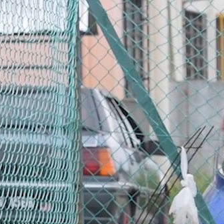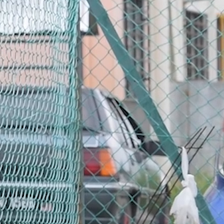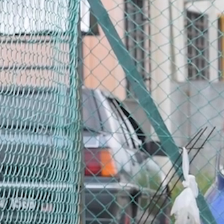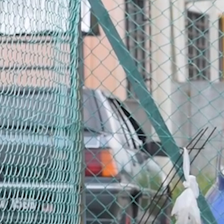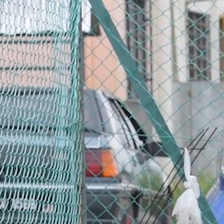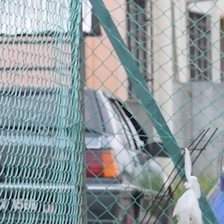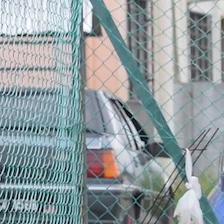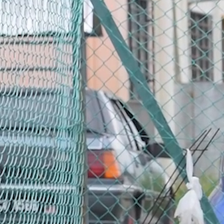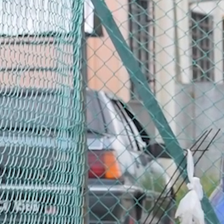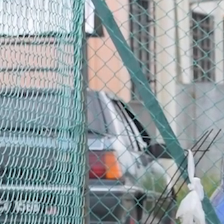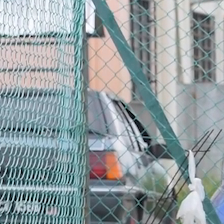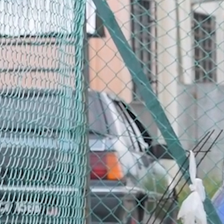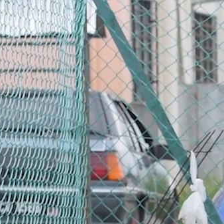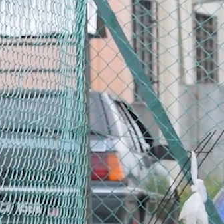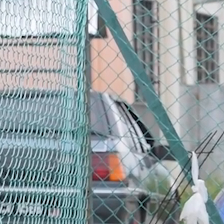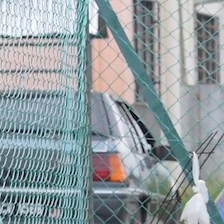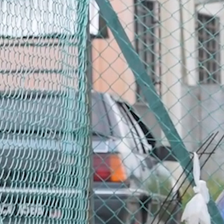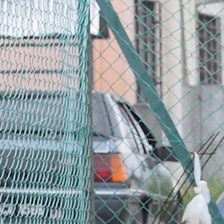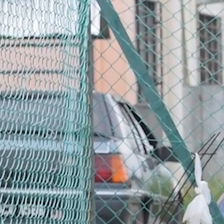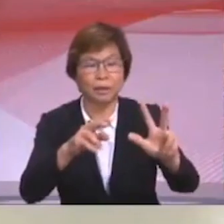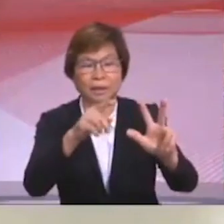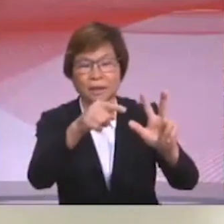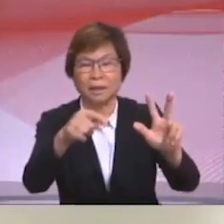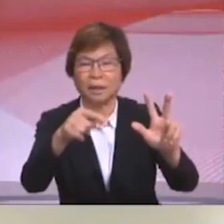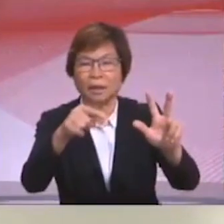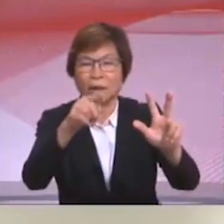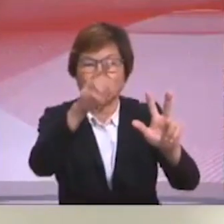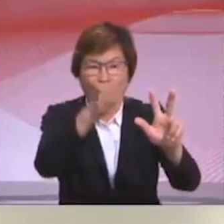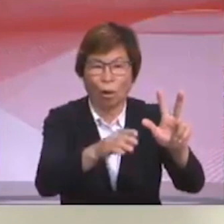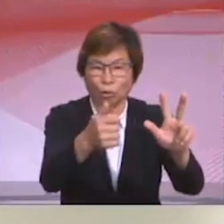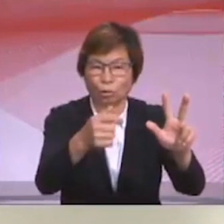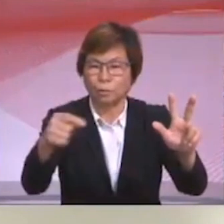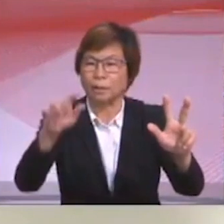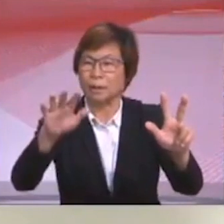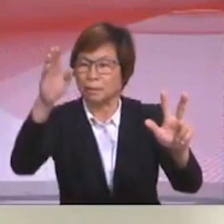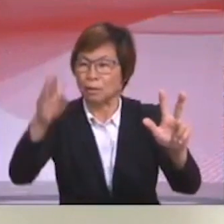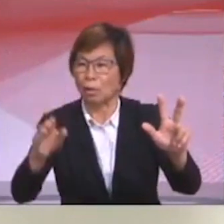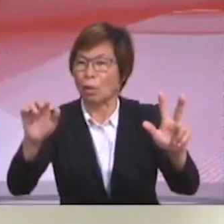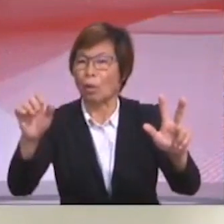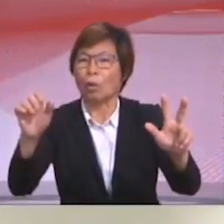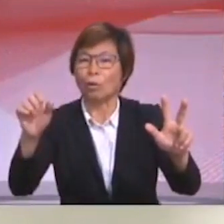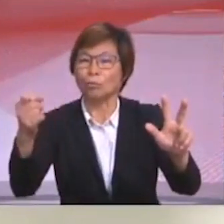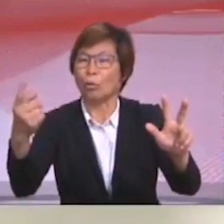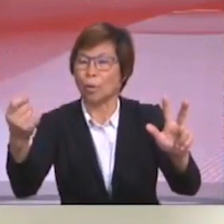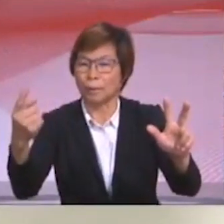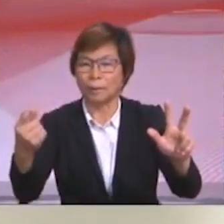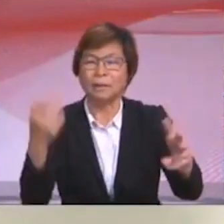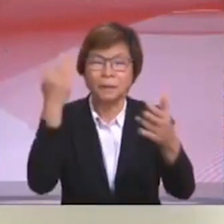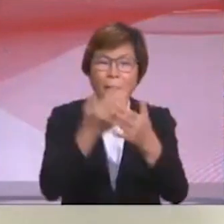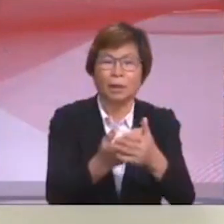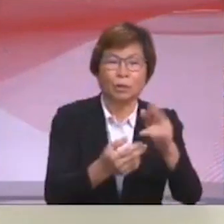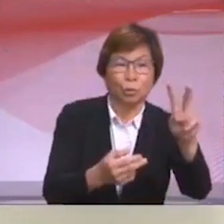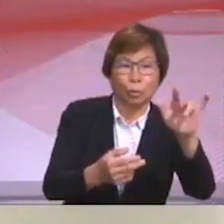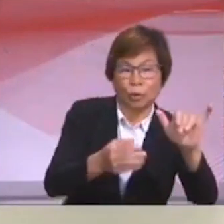23 Oktober sehingga 5 November 2020. Sehingga 26